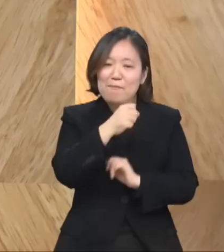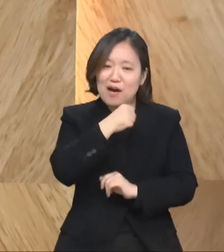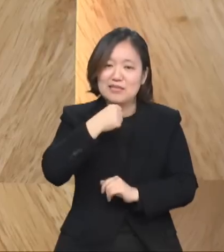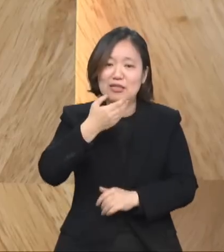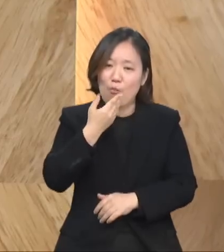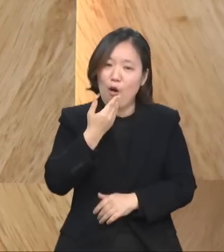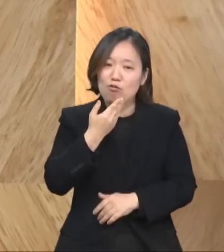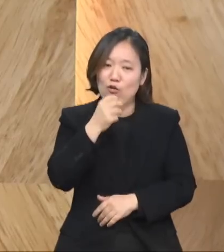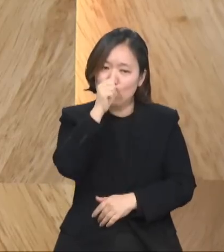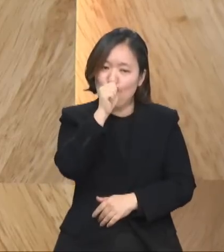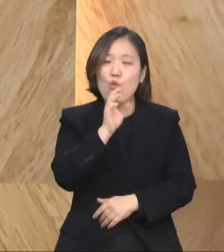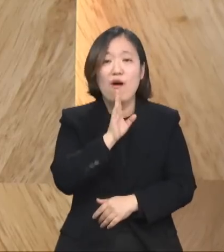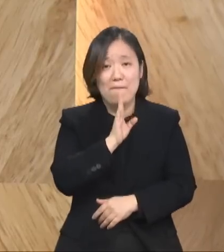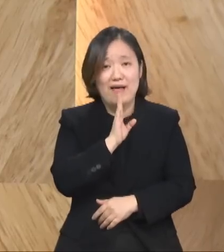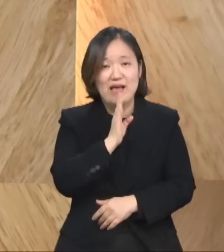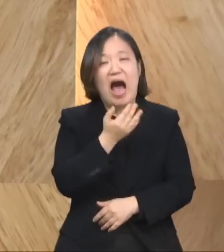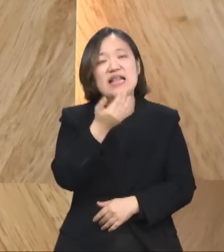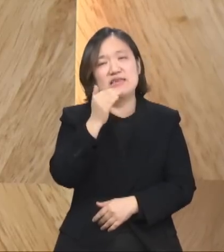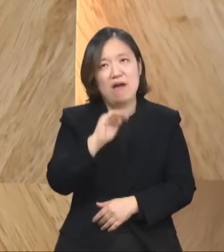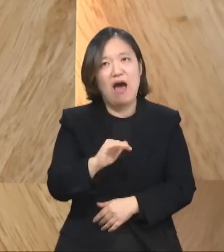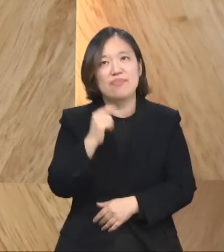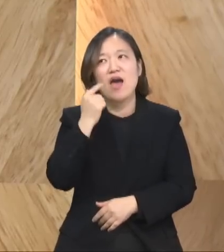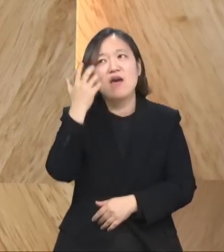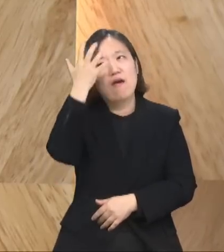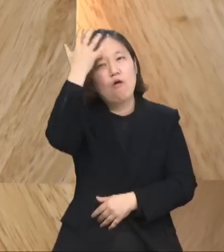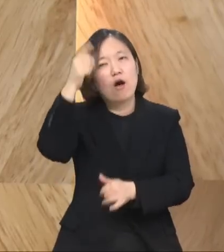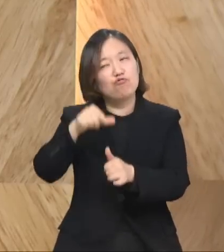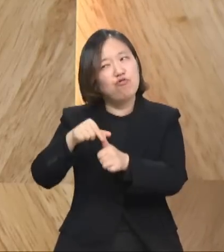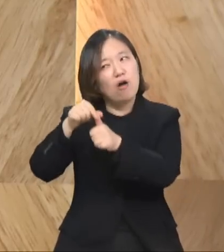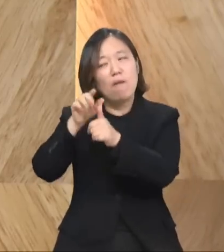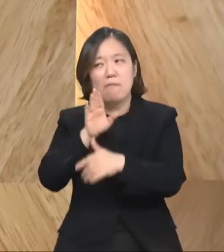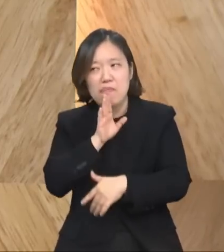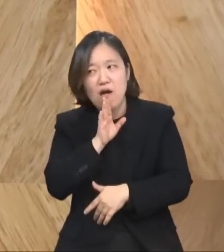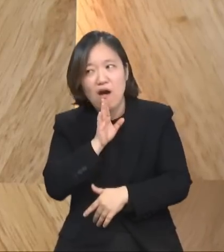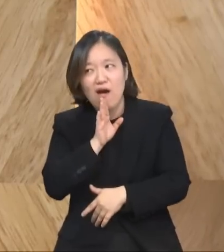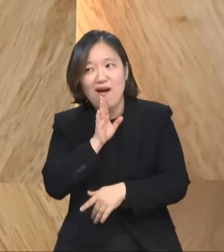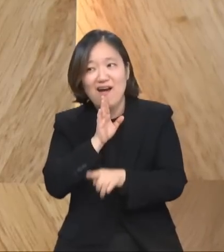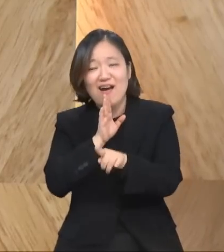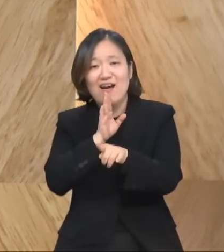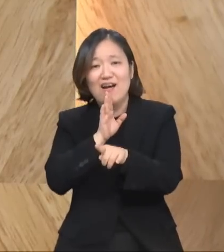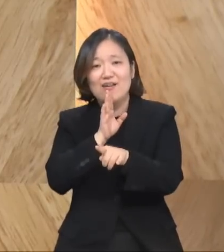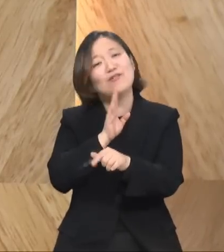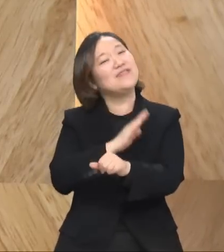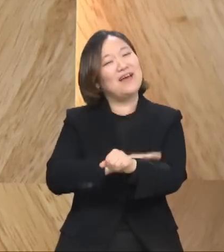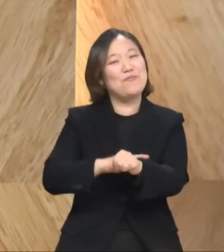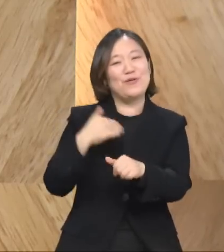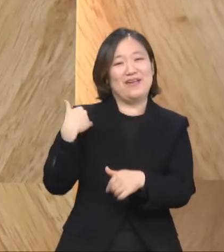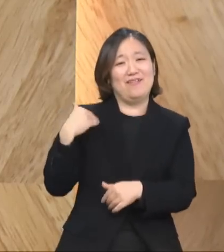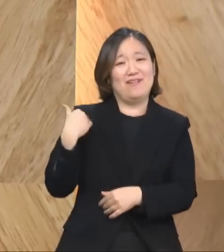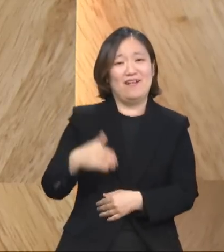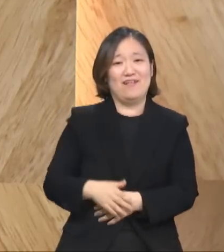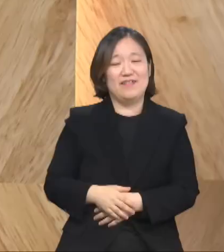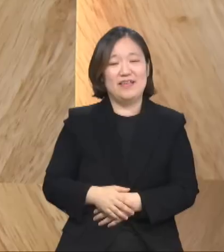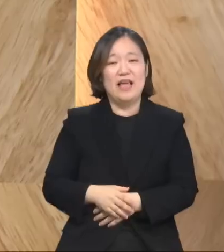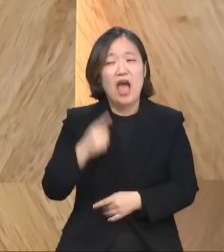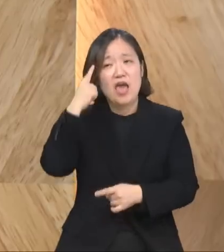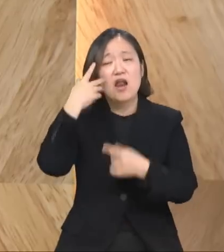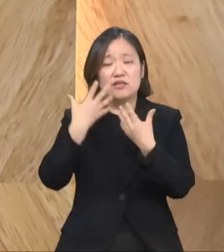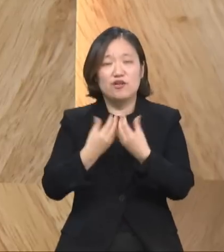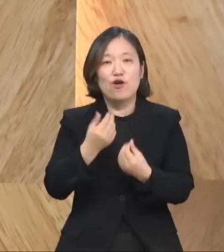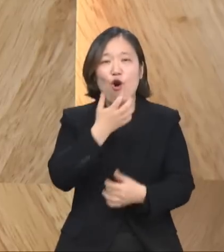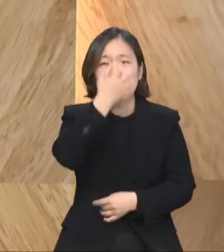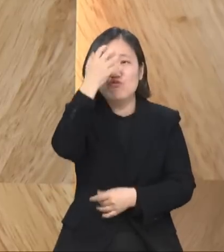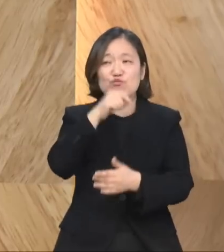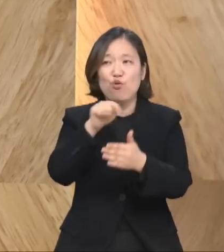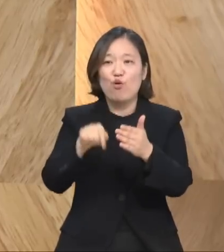영가천도가 잘 되었을까요라고 하면 저도 잘 모르죠 왜냐면 아예 꿈에서 꿈에서 대놓고 뭐 하늘 세계를